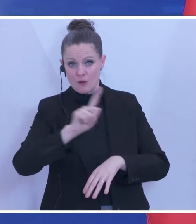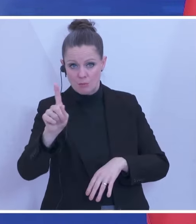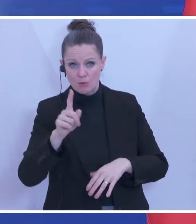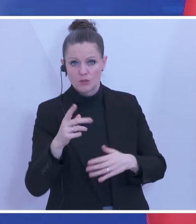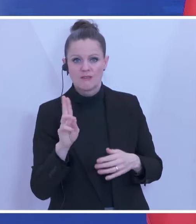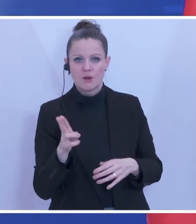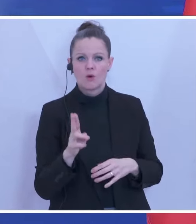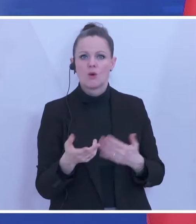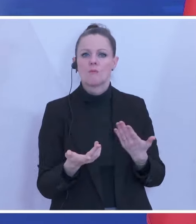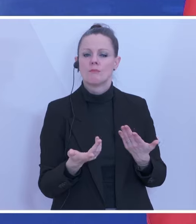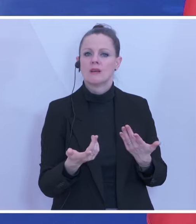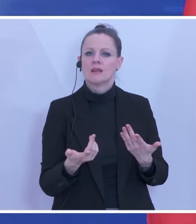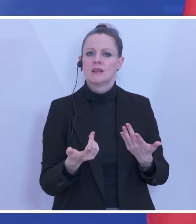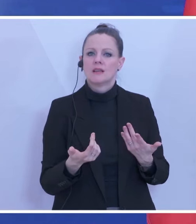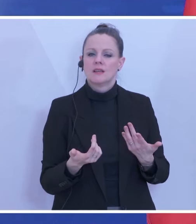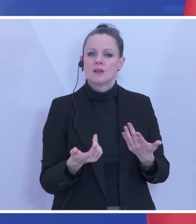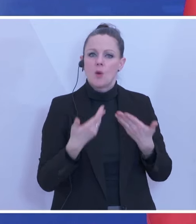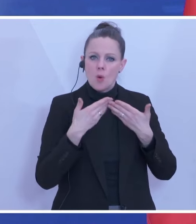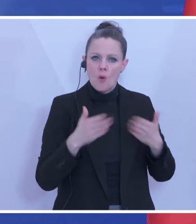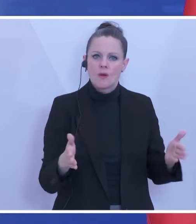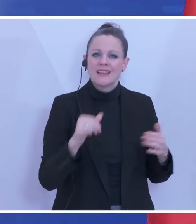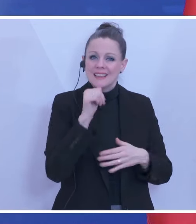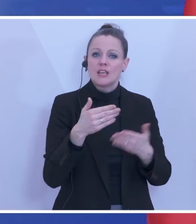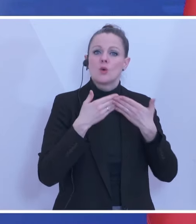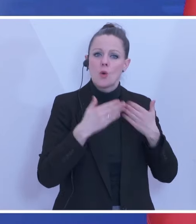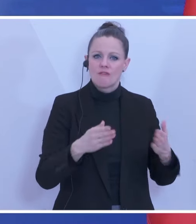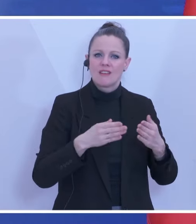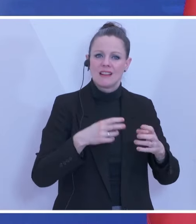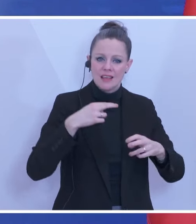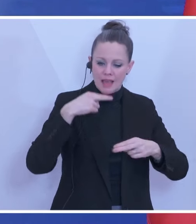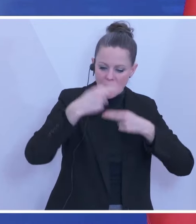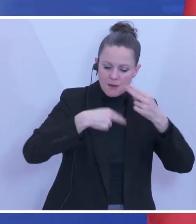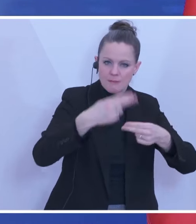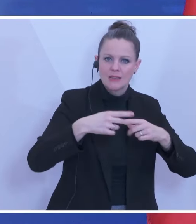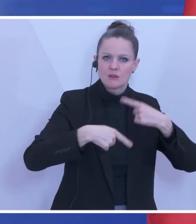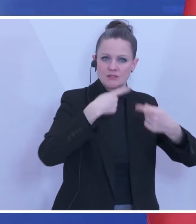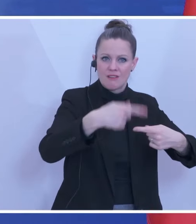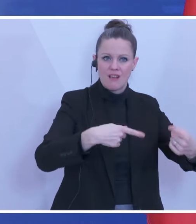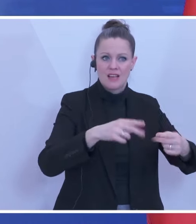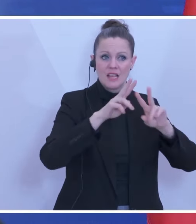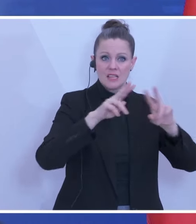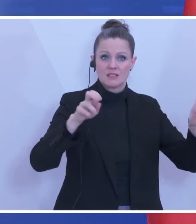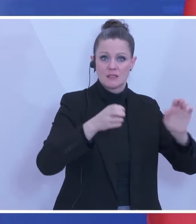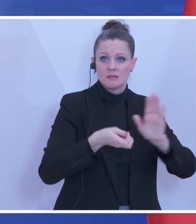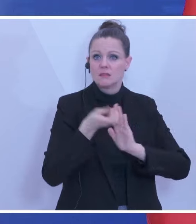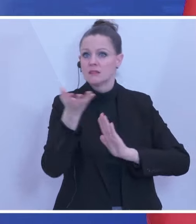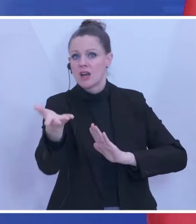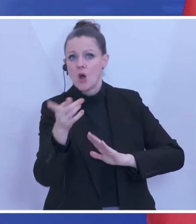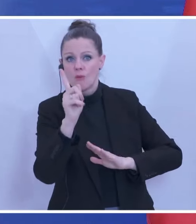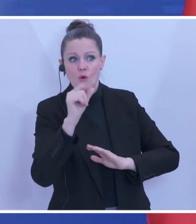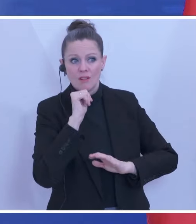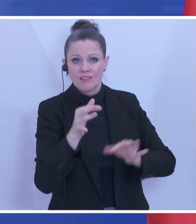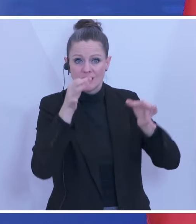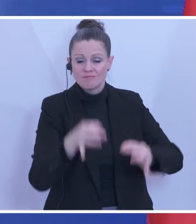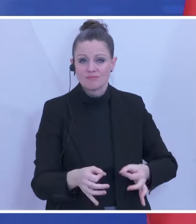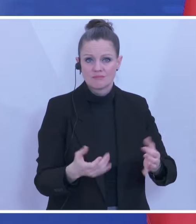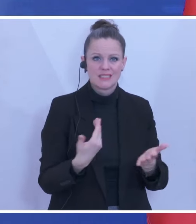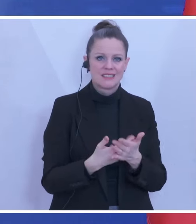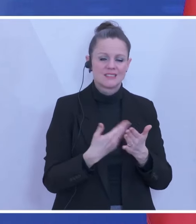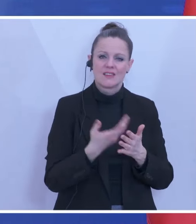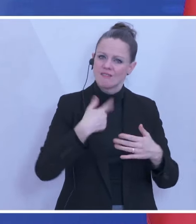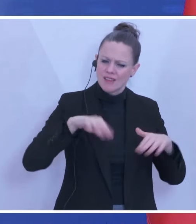Beschuldigten im nicht öffentlich geführten Ermittlungsverfahren. Das sind jetzt nur ein paar Dinge, die mir spontan sozusagen einfallen, an denen wir